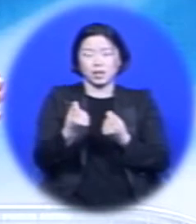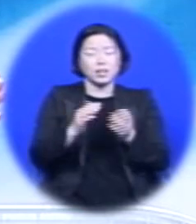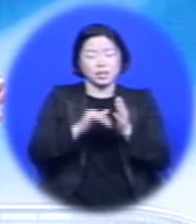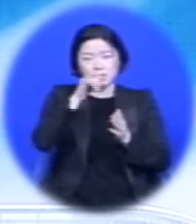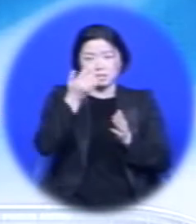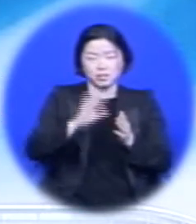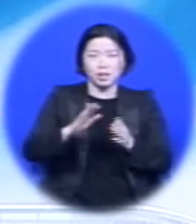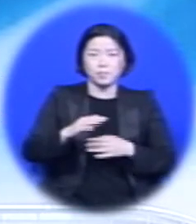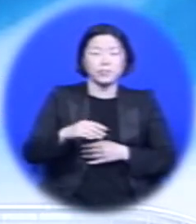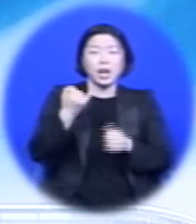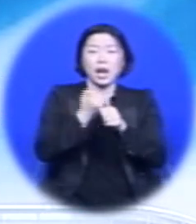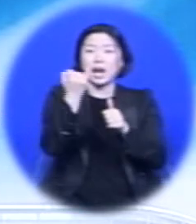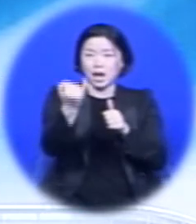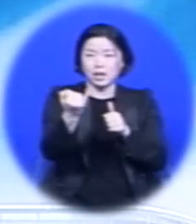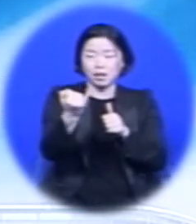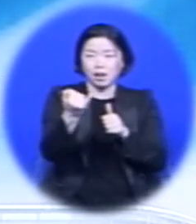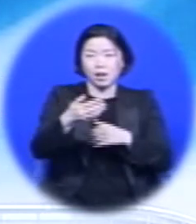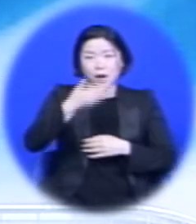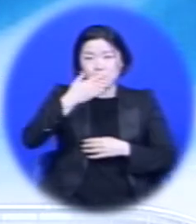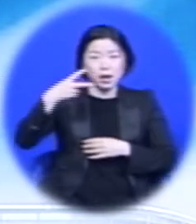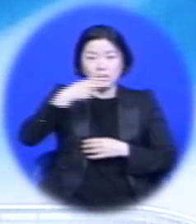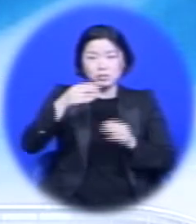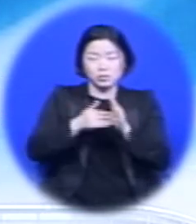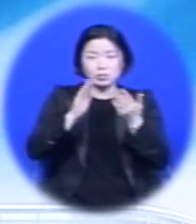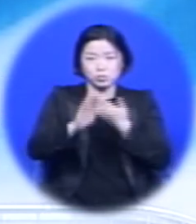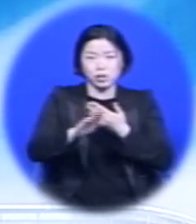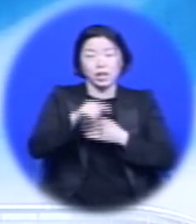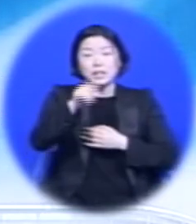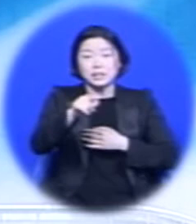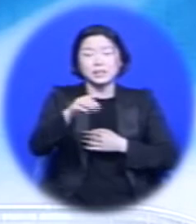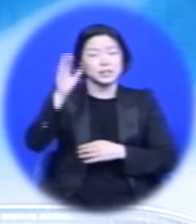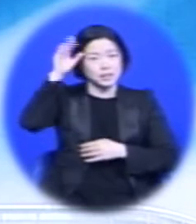하고 그 개를 데리고 오기로 결단을 했다는 겁니다.